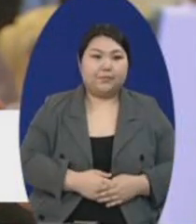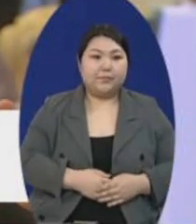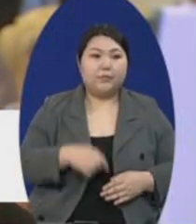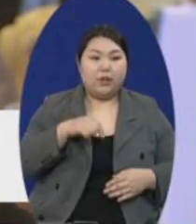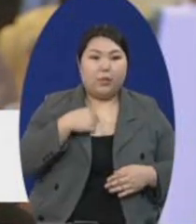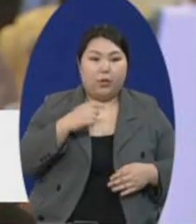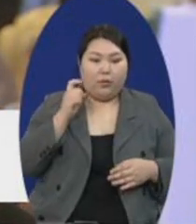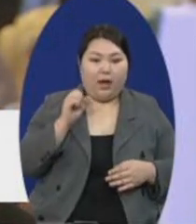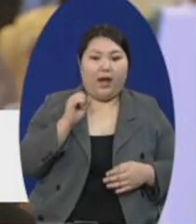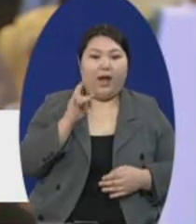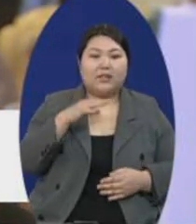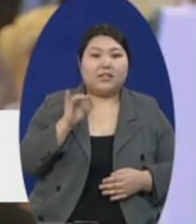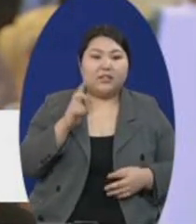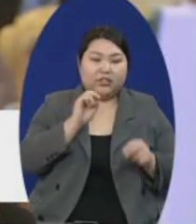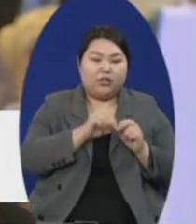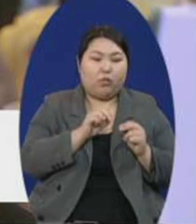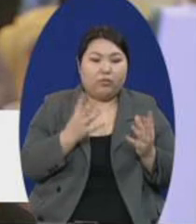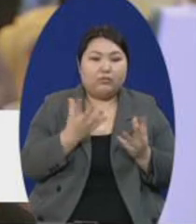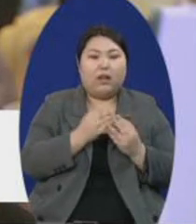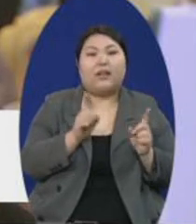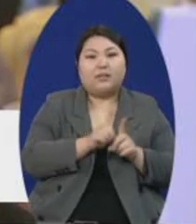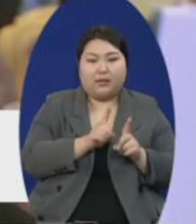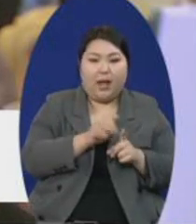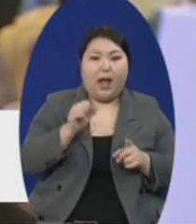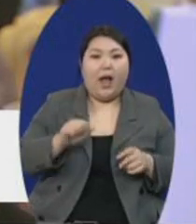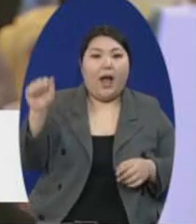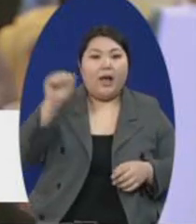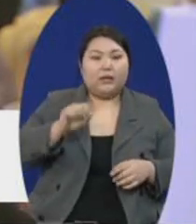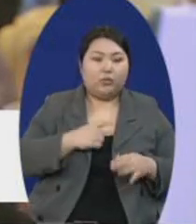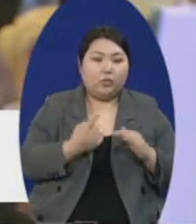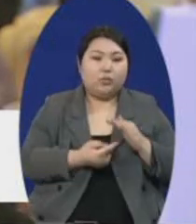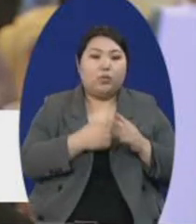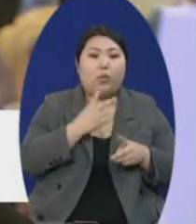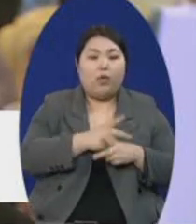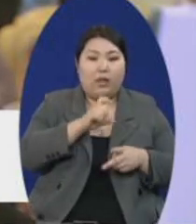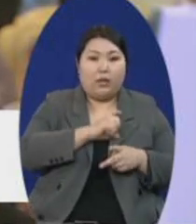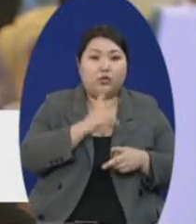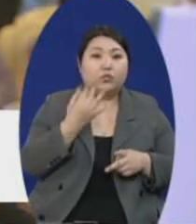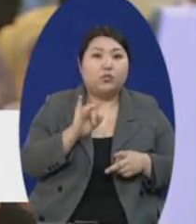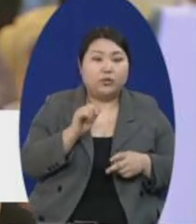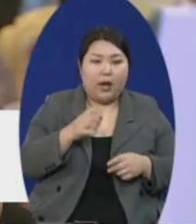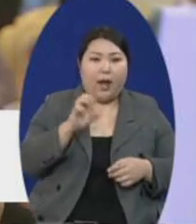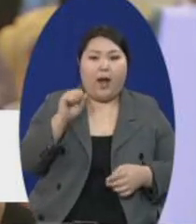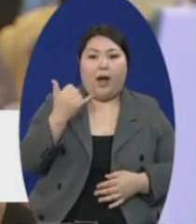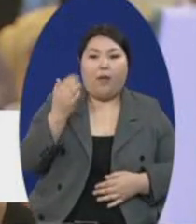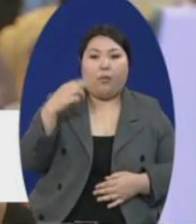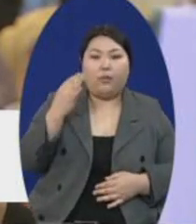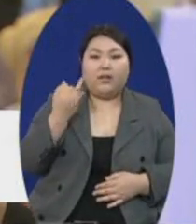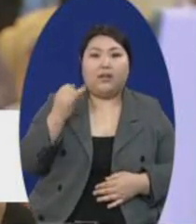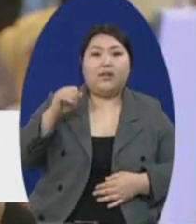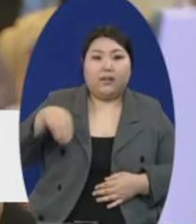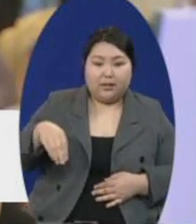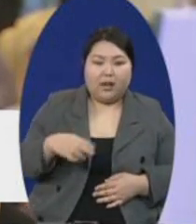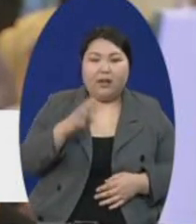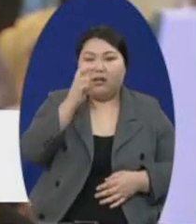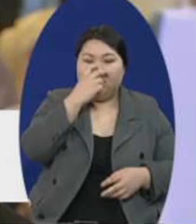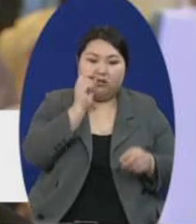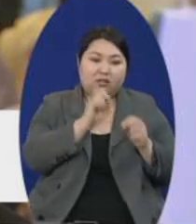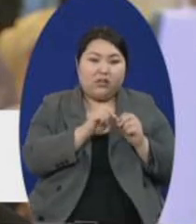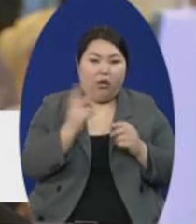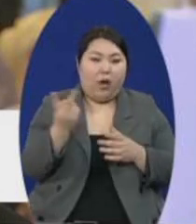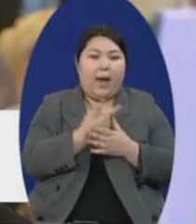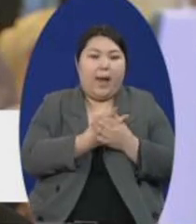одоо хууч ардын шилсэн гэж байна. За зөв үнцүүдийн хэрэгцүүд үйлдэл нэг аудит тэм